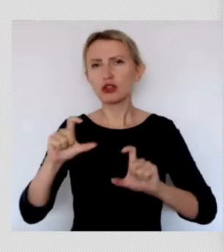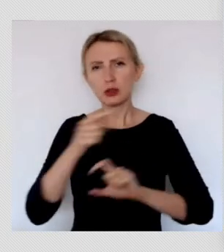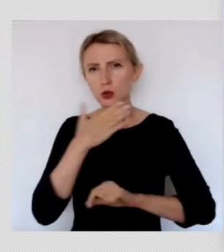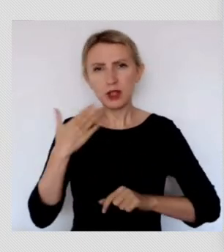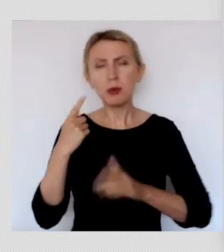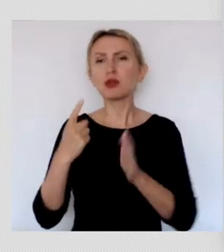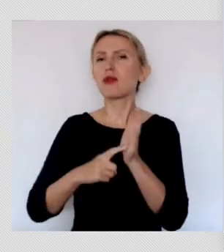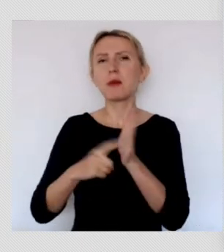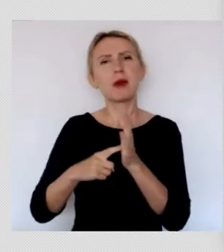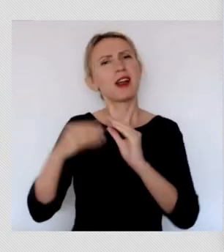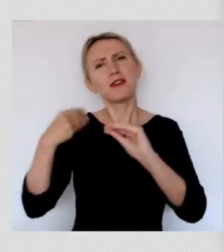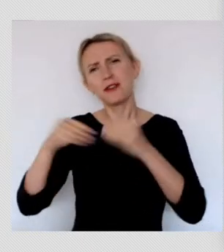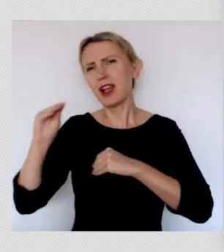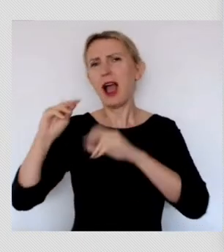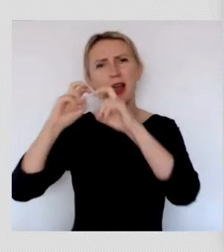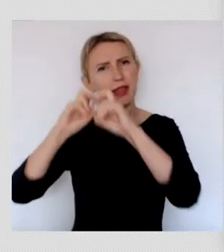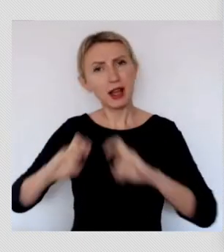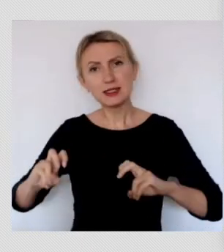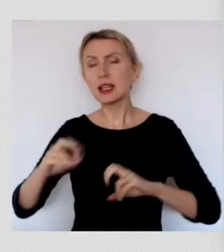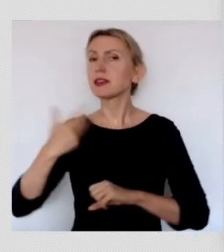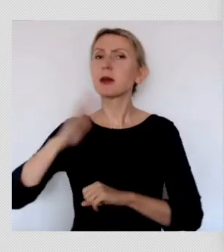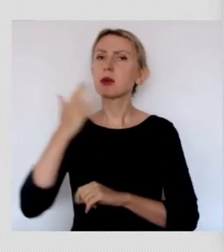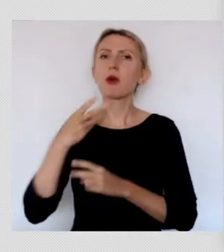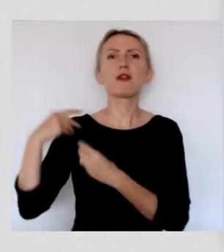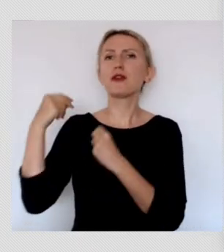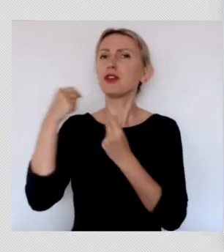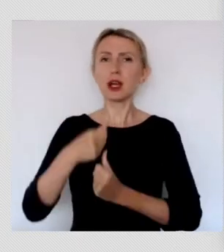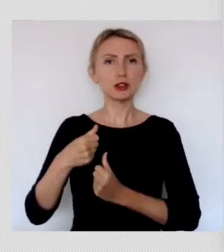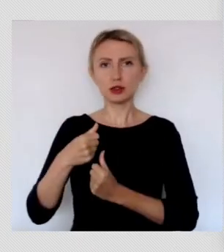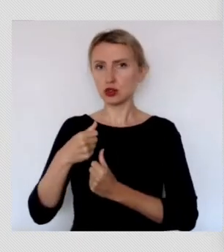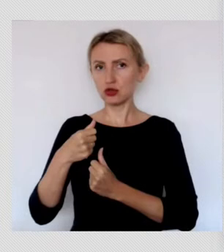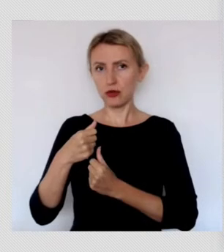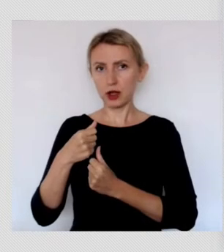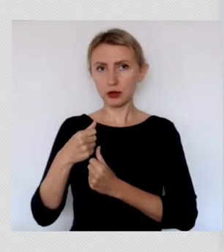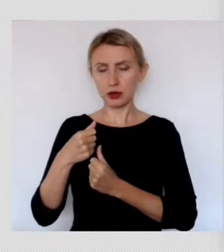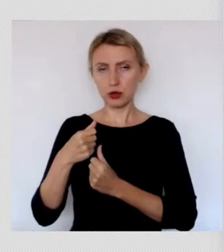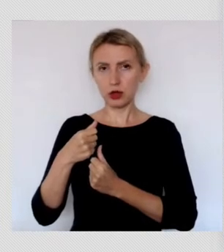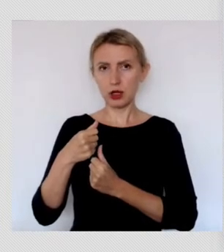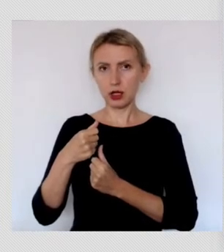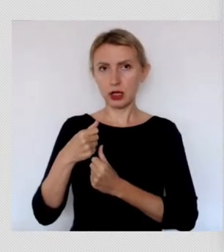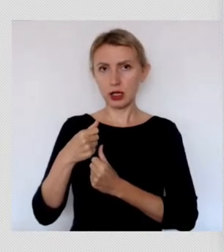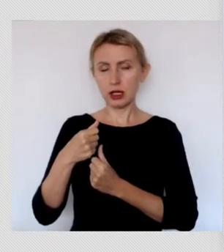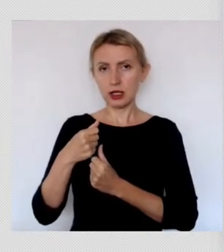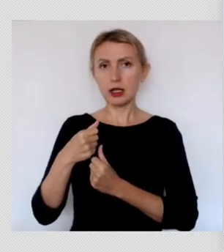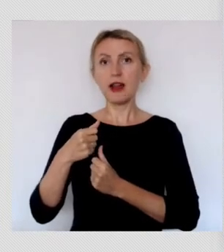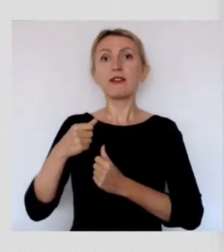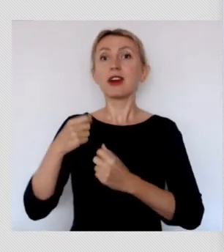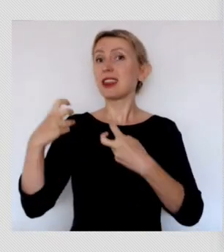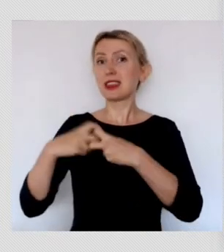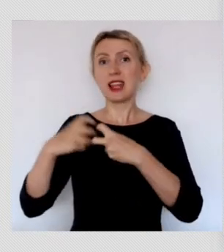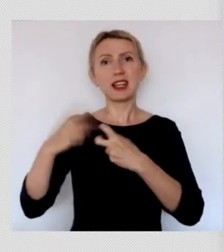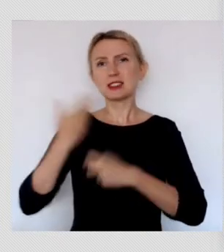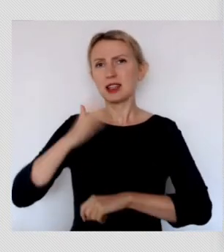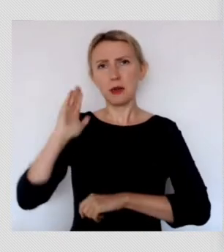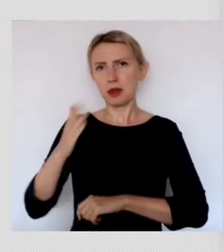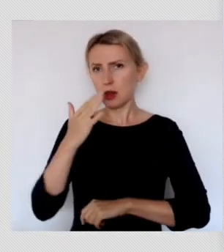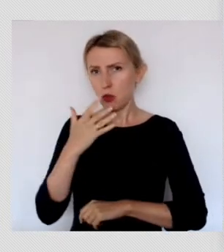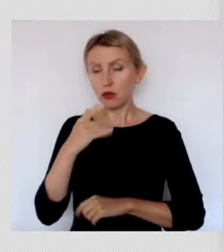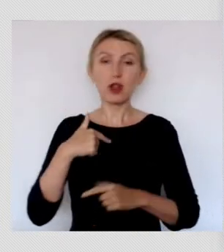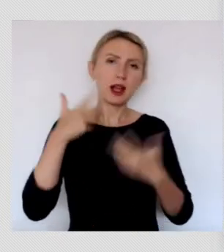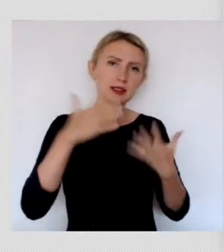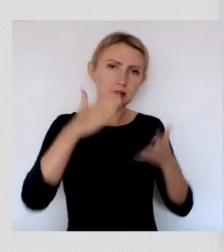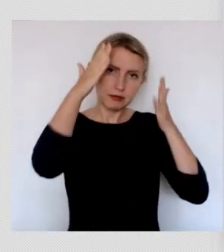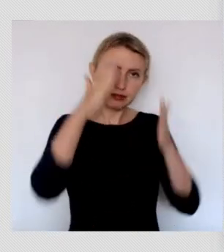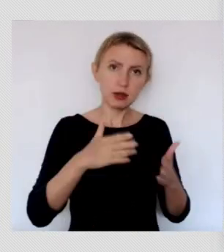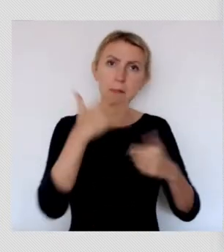wymaga pogłębionej analizy. Nie będę mówił o finansowaniu agitacji w internecie. Chciałbym się skupić na